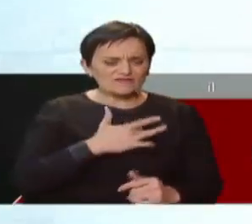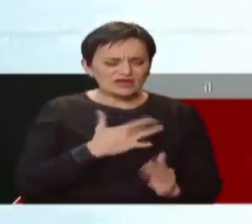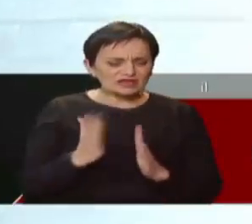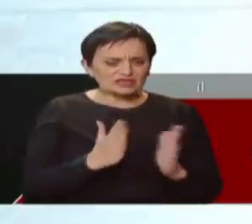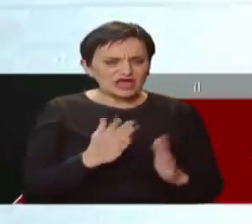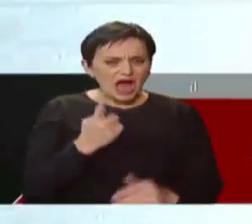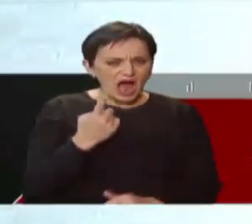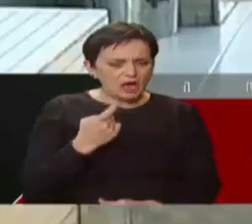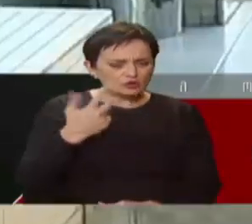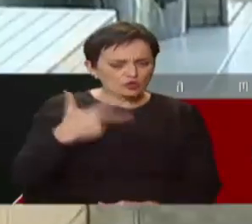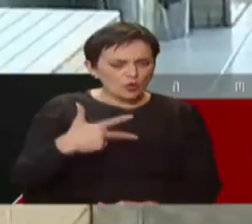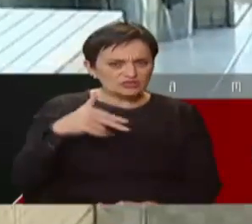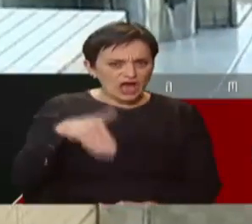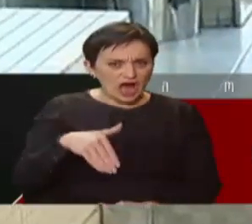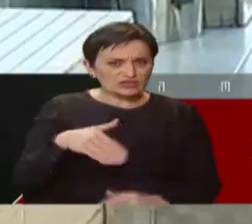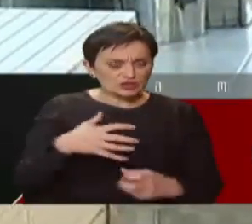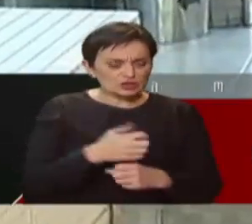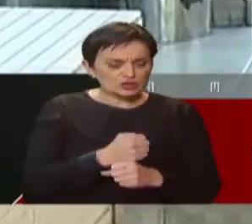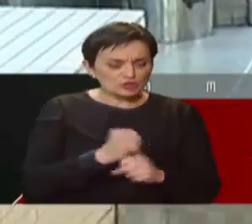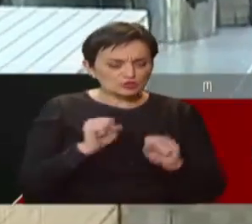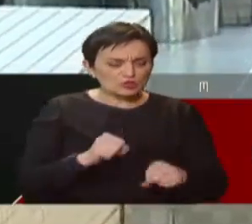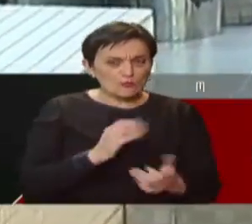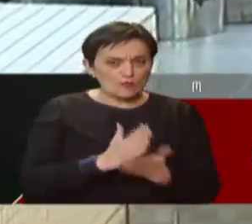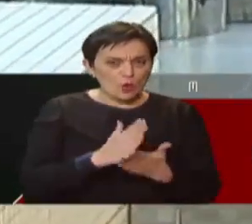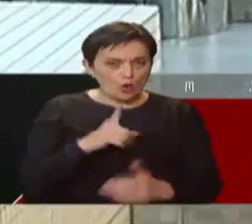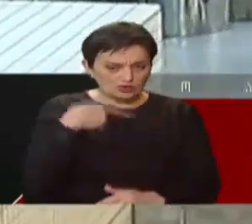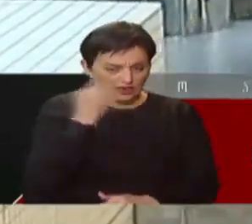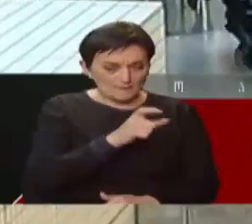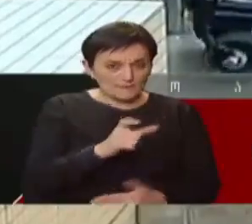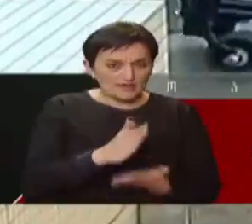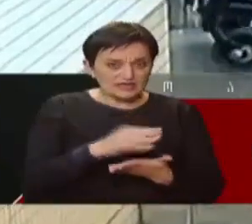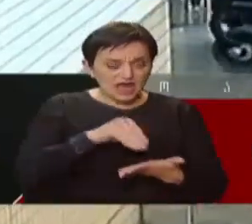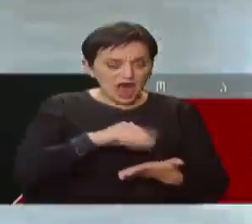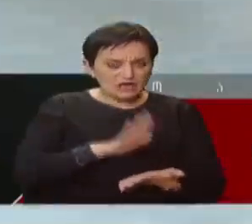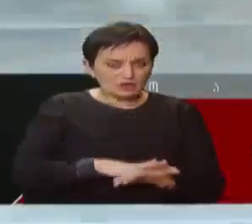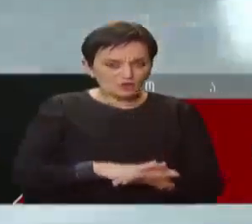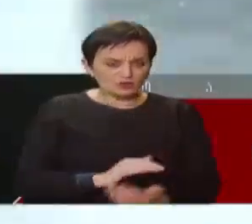დაახლოებით 120 000 შეზღუდული შესაძლებლობის მქონე პირია აღრიცხული.